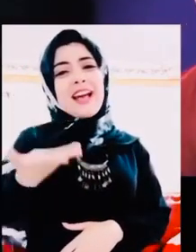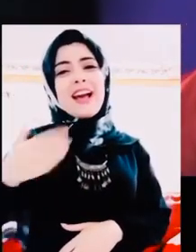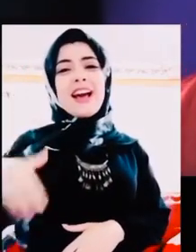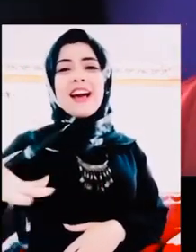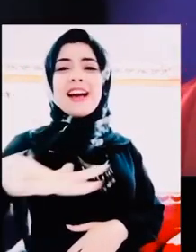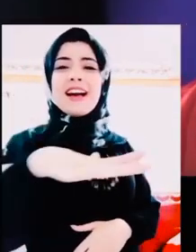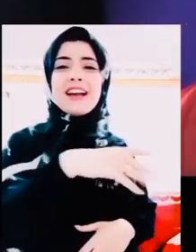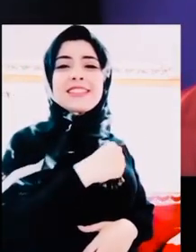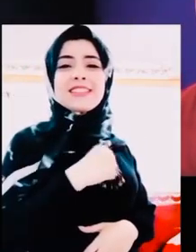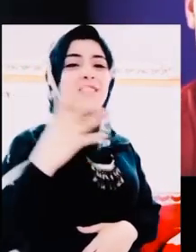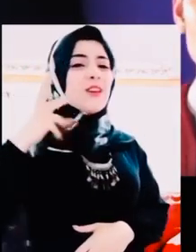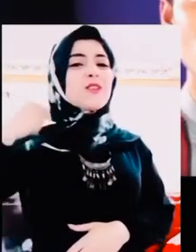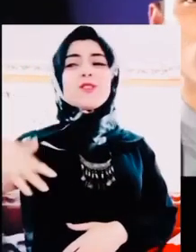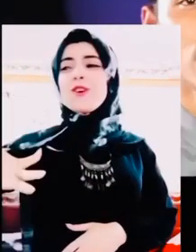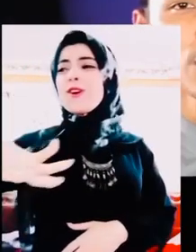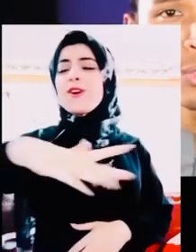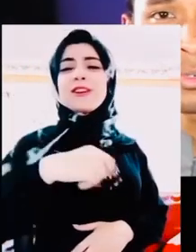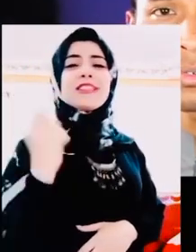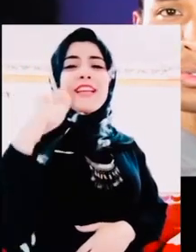يا سيدنا